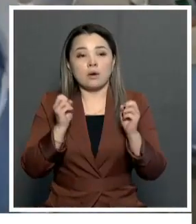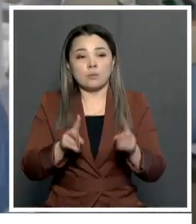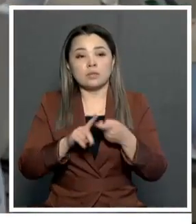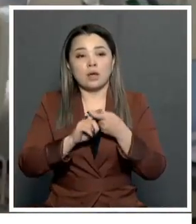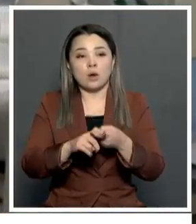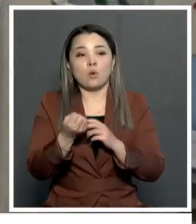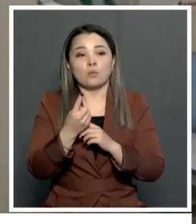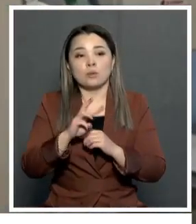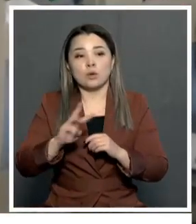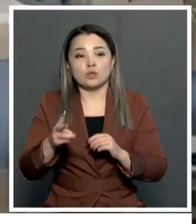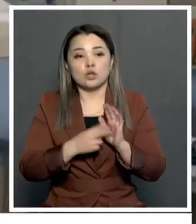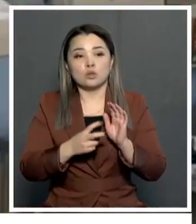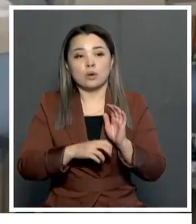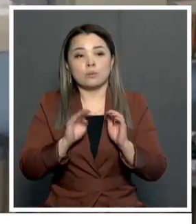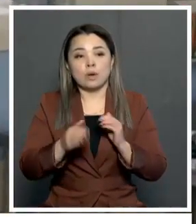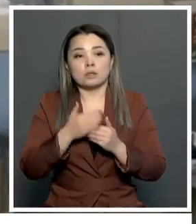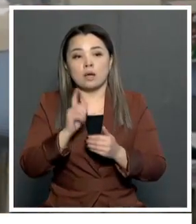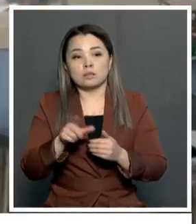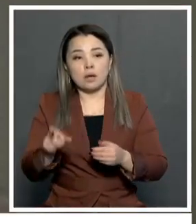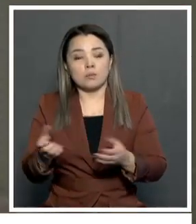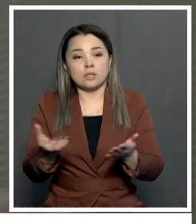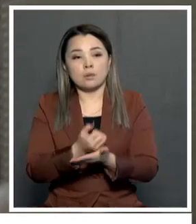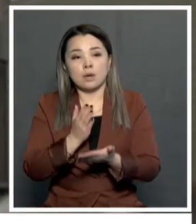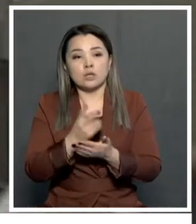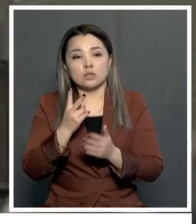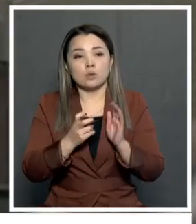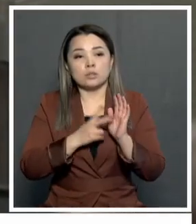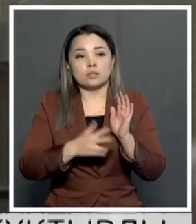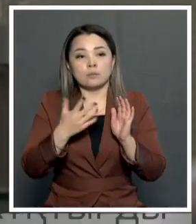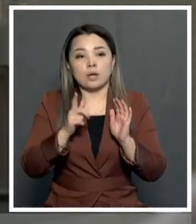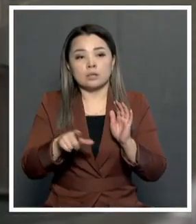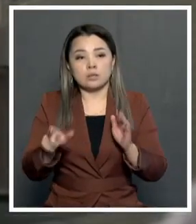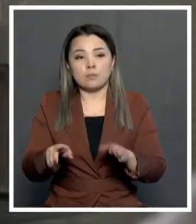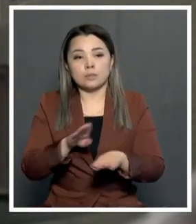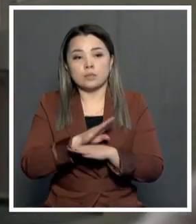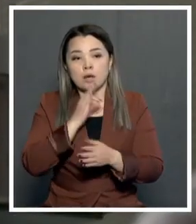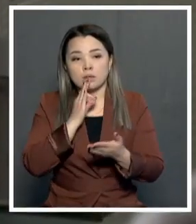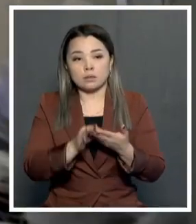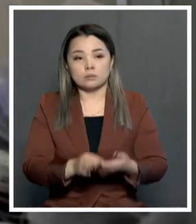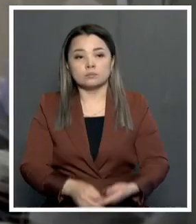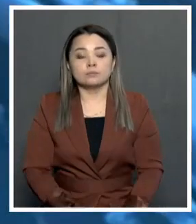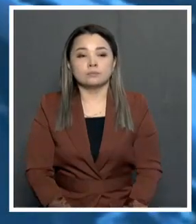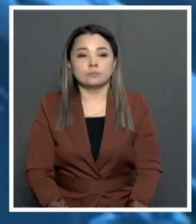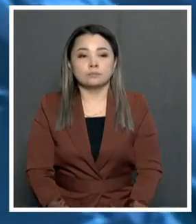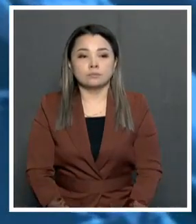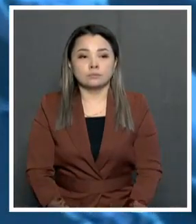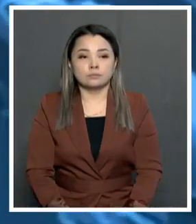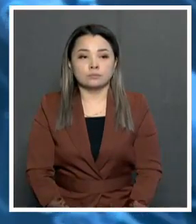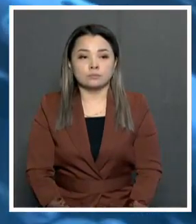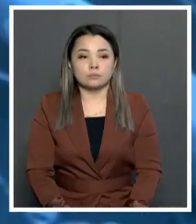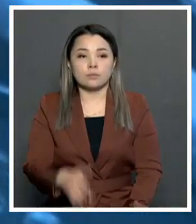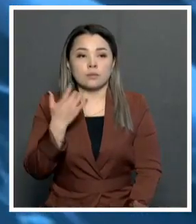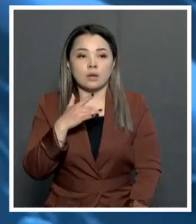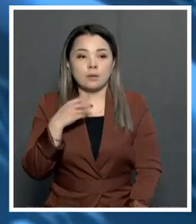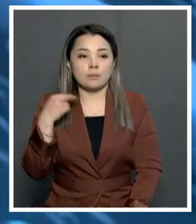инфекция 11 700 000-ға жуық адамнан табылып, 285 мыңға таяу адам жан тәсілім еткен.